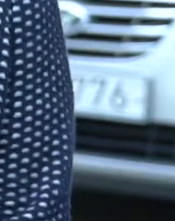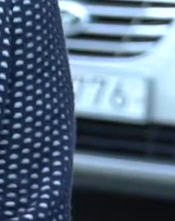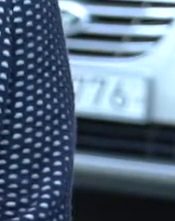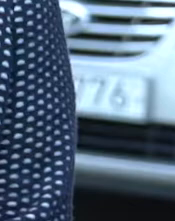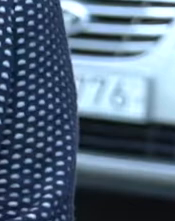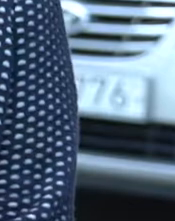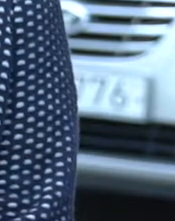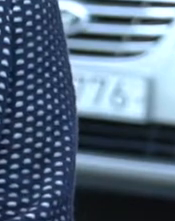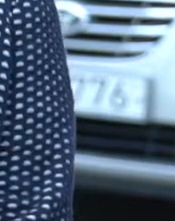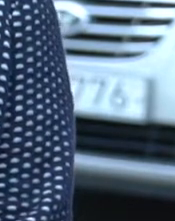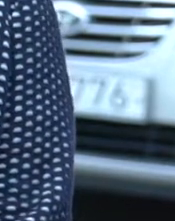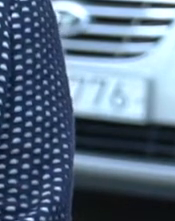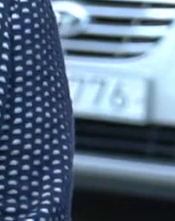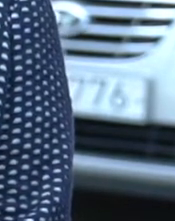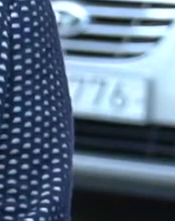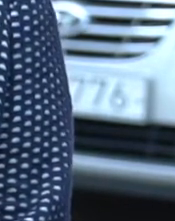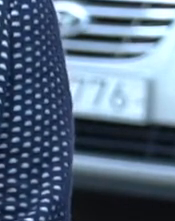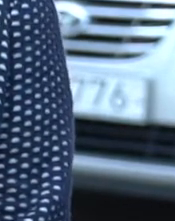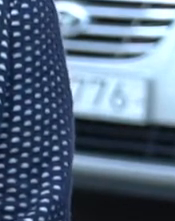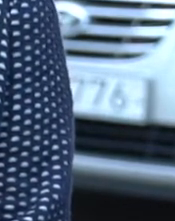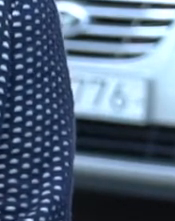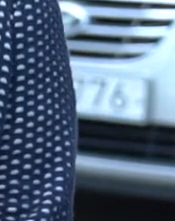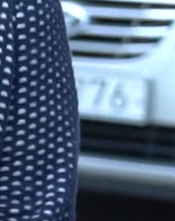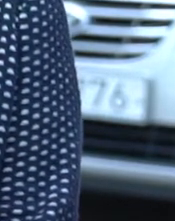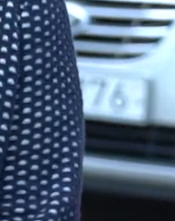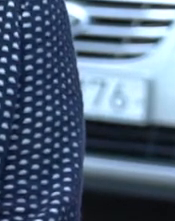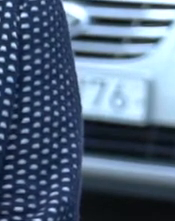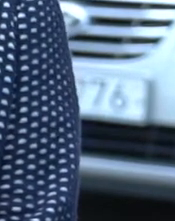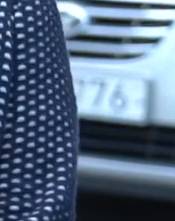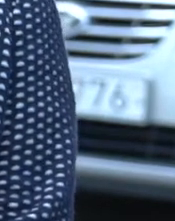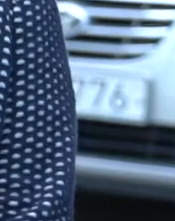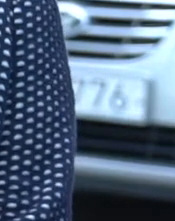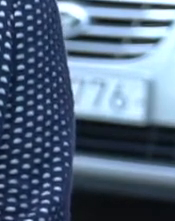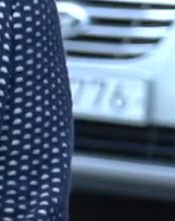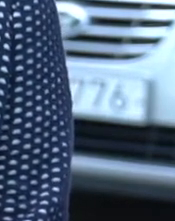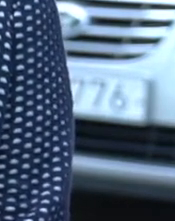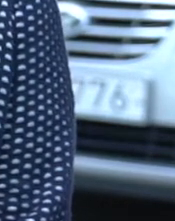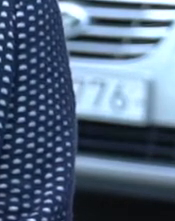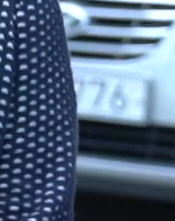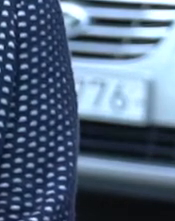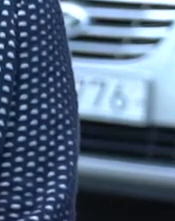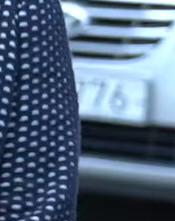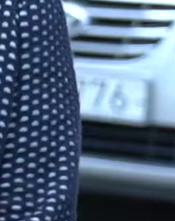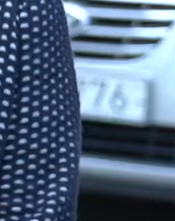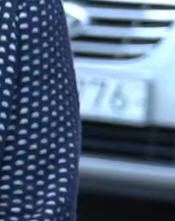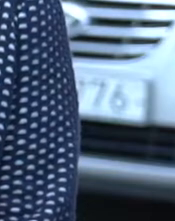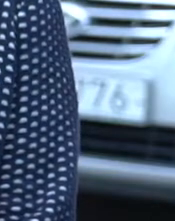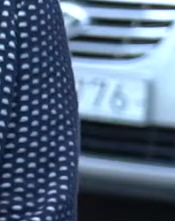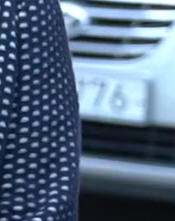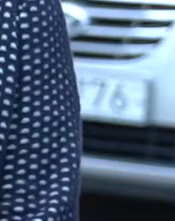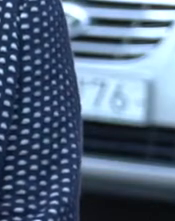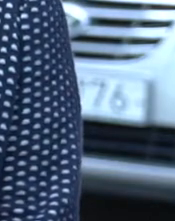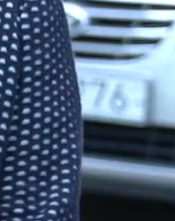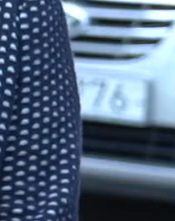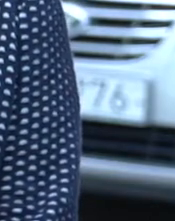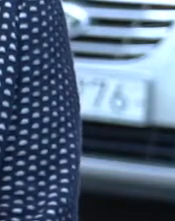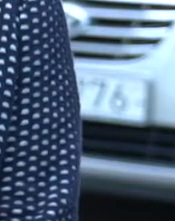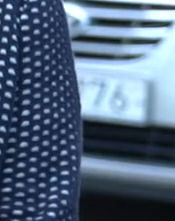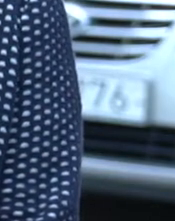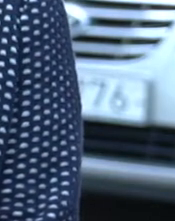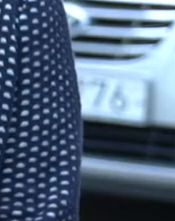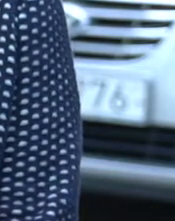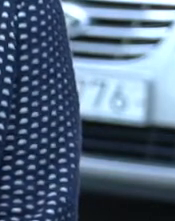주택가 밀집 지역에 만연하는 문제, 바로 주차난인데요. 강서구가 주택가 주차난 해소를 위해서